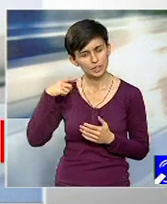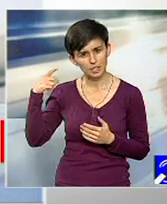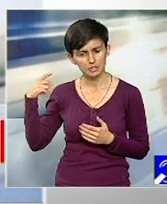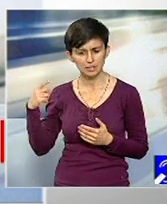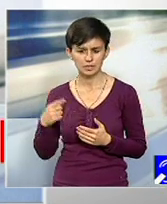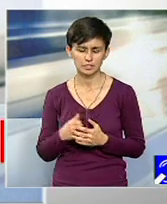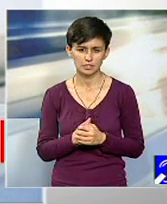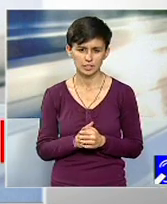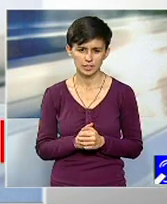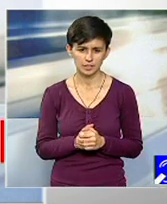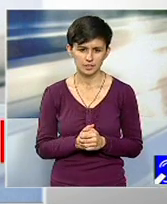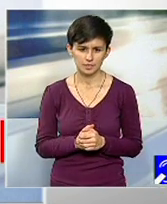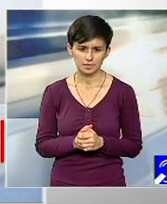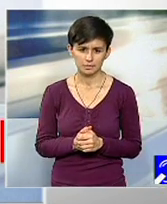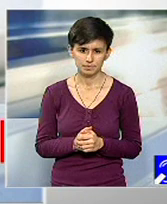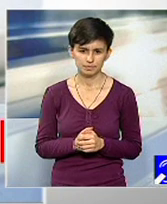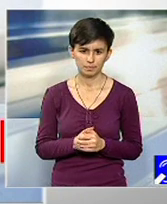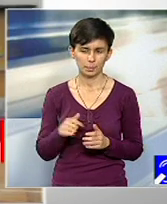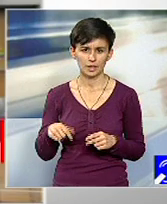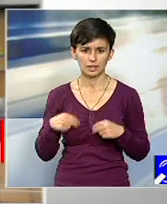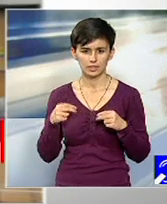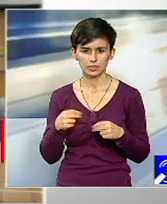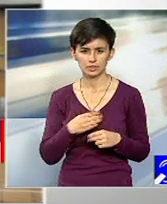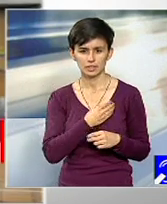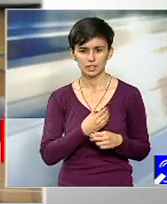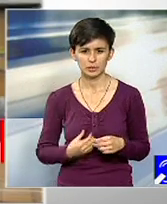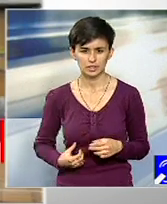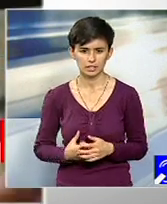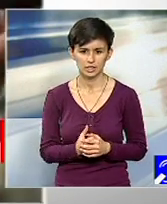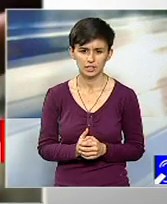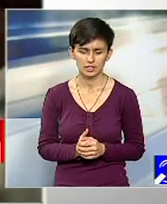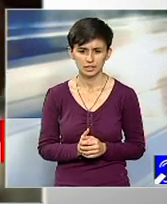a reușit. A ajuns fotomodel.